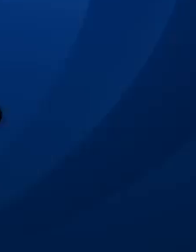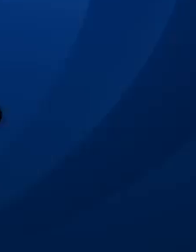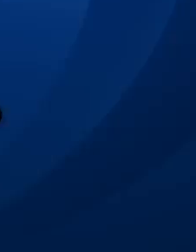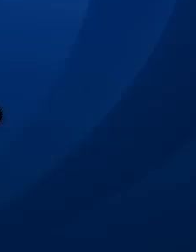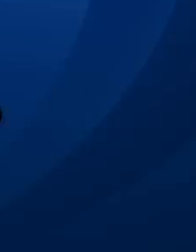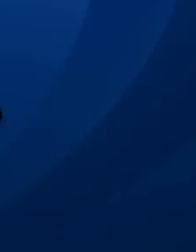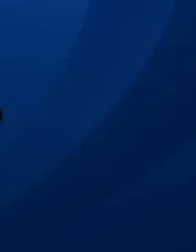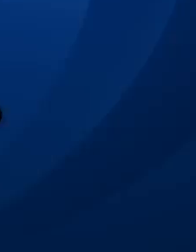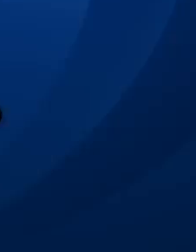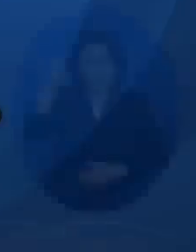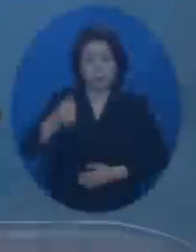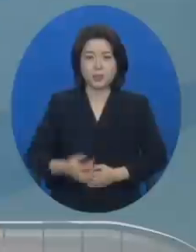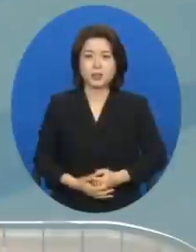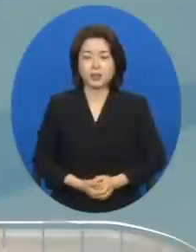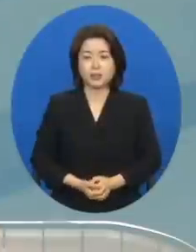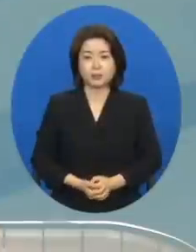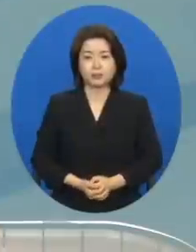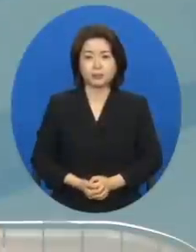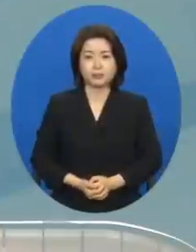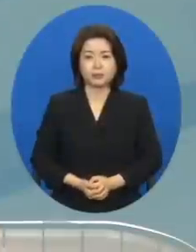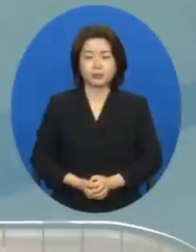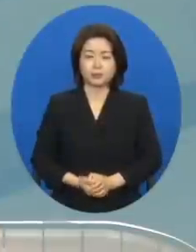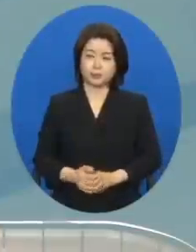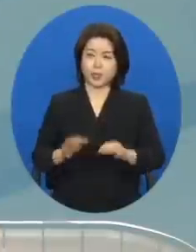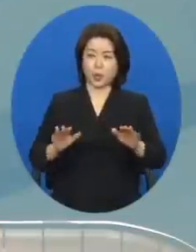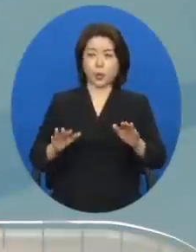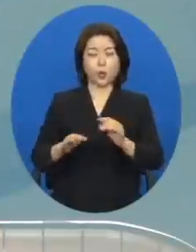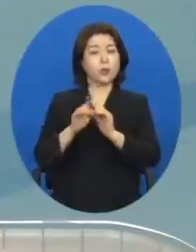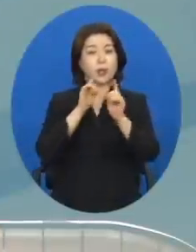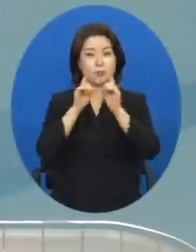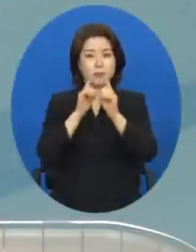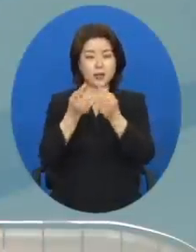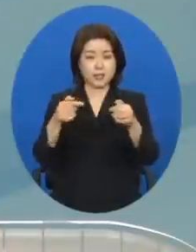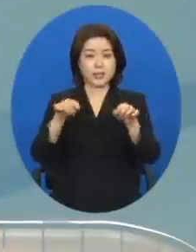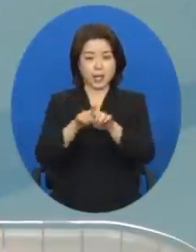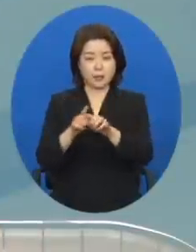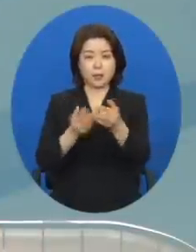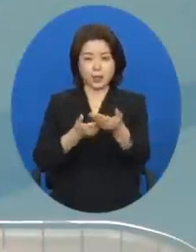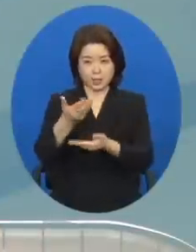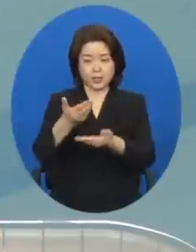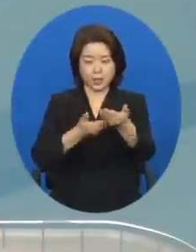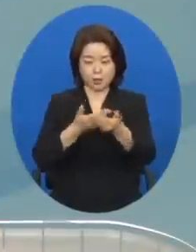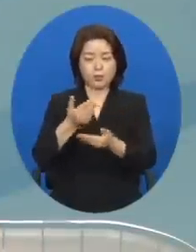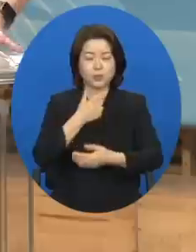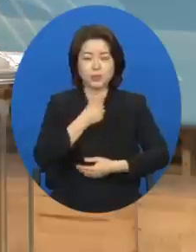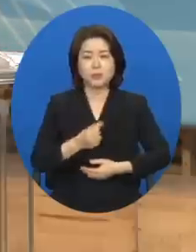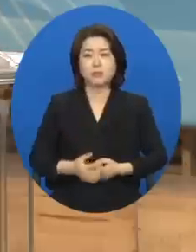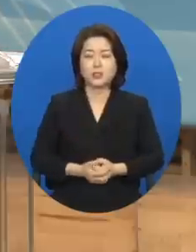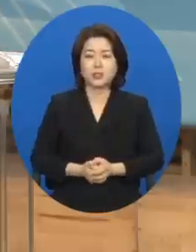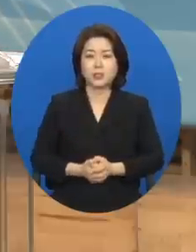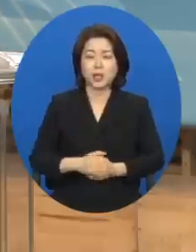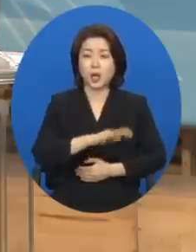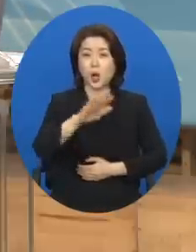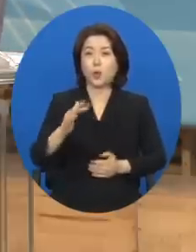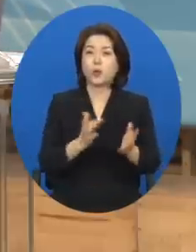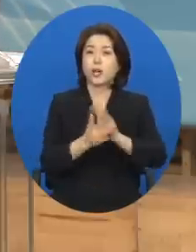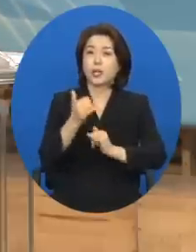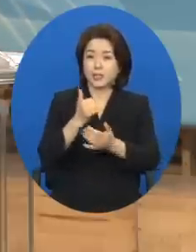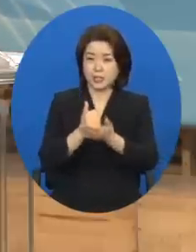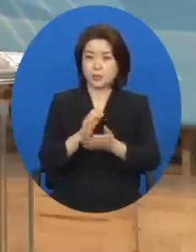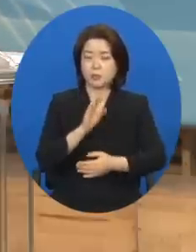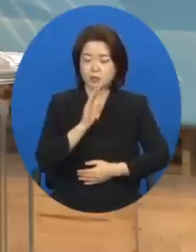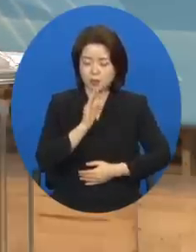분을 영접하는 사람이다. 자, 오늘 말씀을 같이 나누려고 합니다. 우리가 예수님을